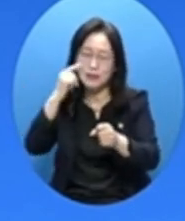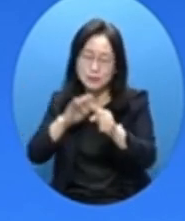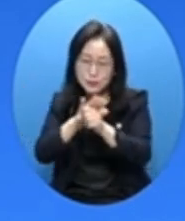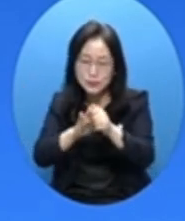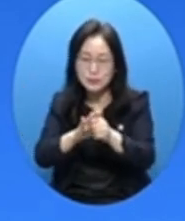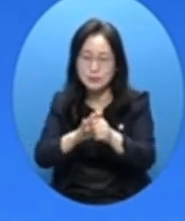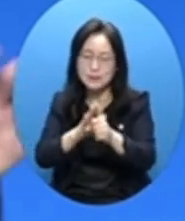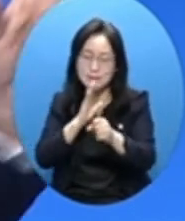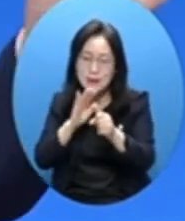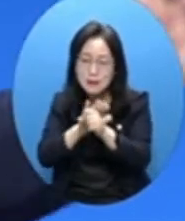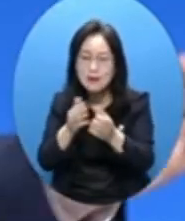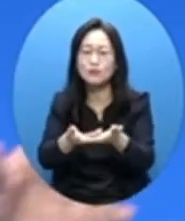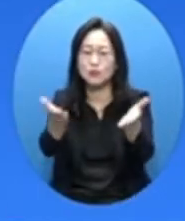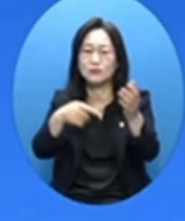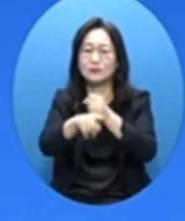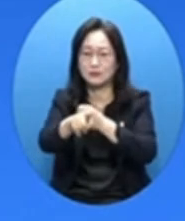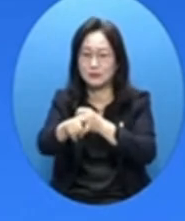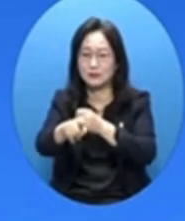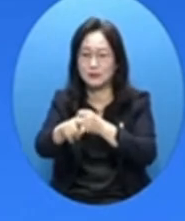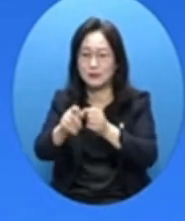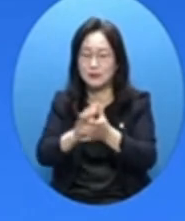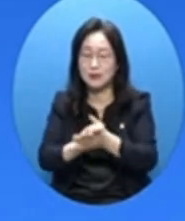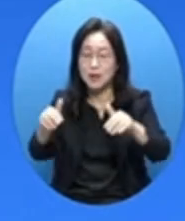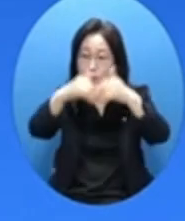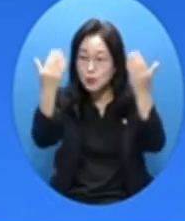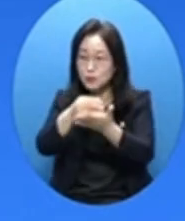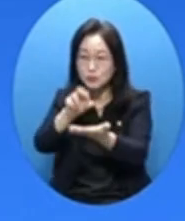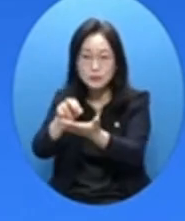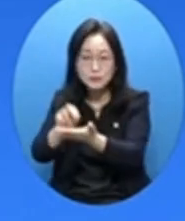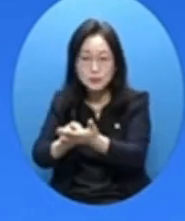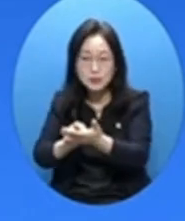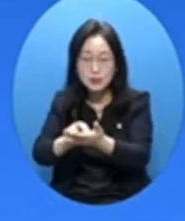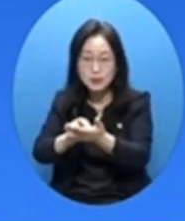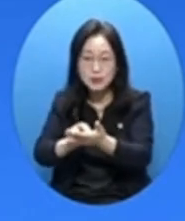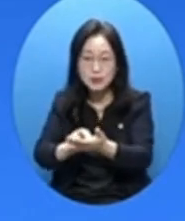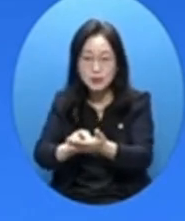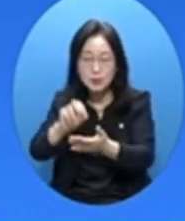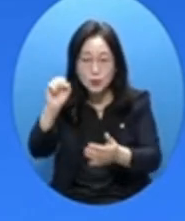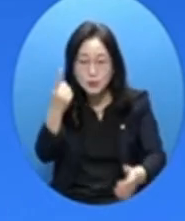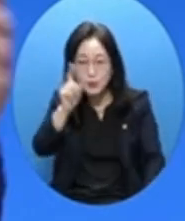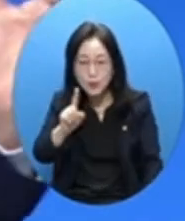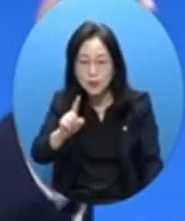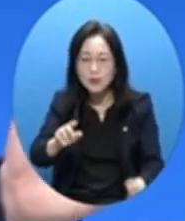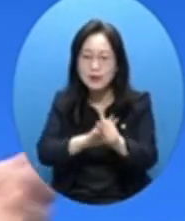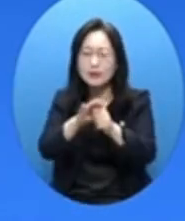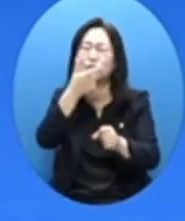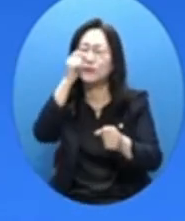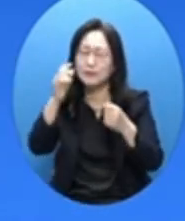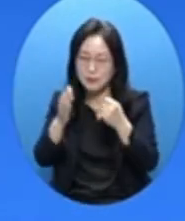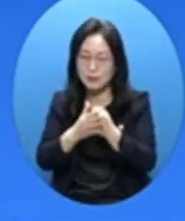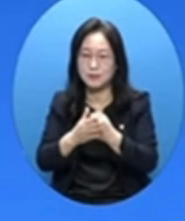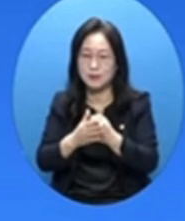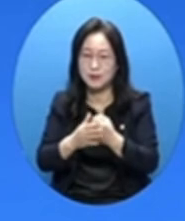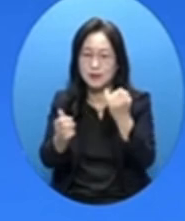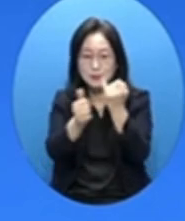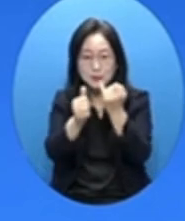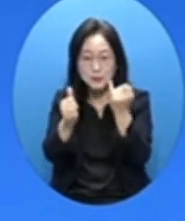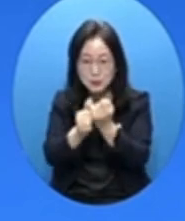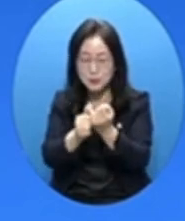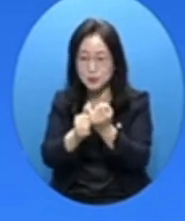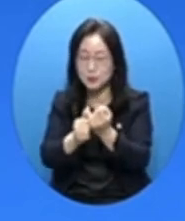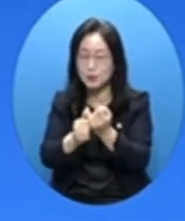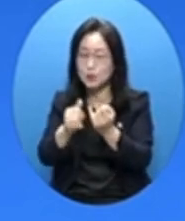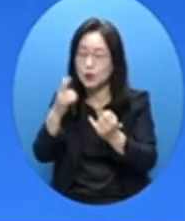오늘 모든 문제가이 사랑의 결핍에서 오게 되는 것입니다 부부간의 부모